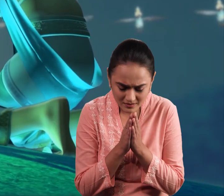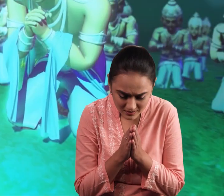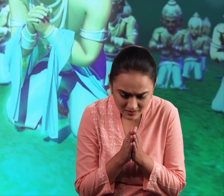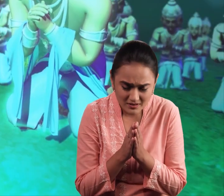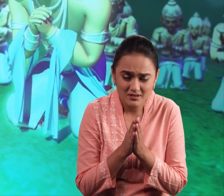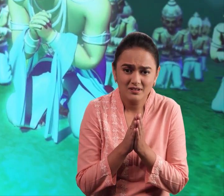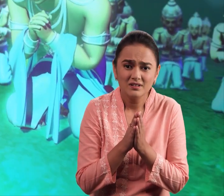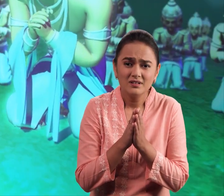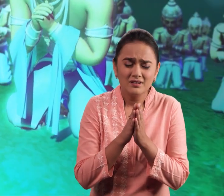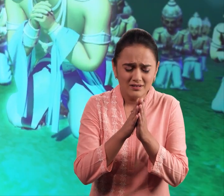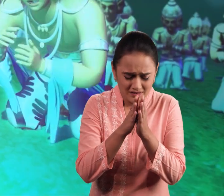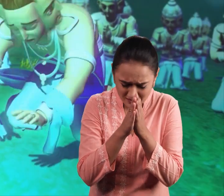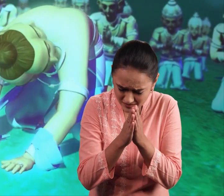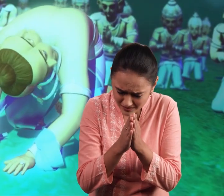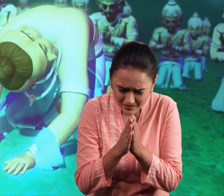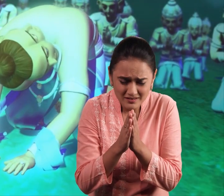प्रभु,